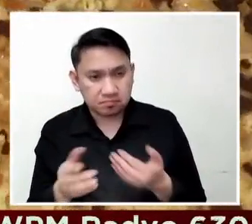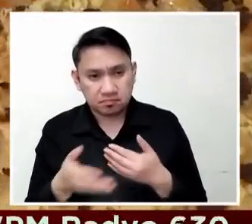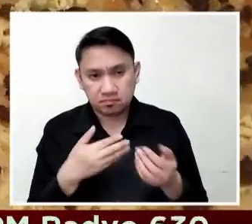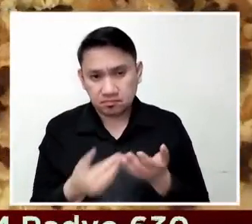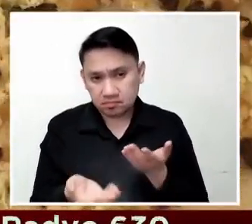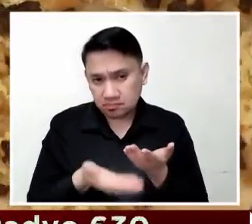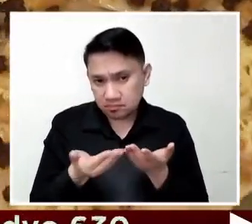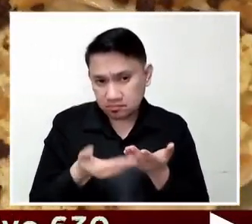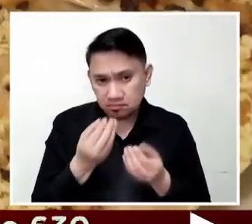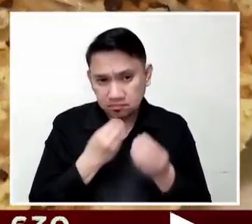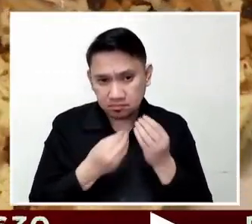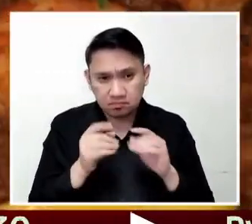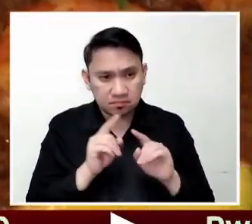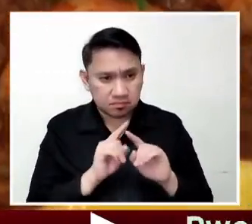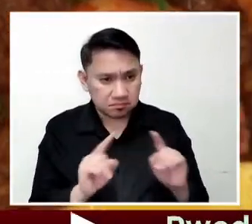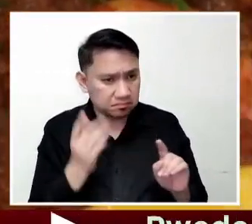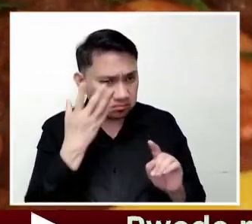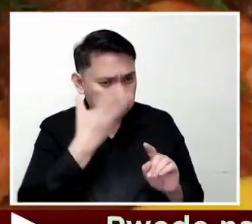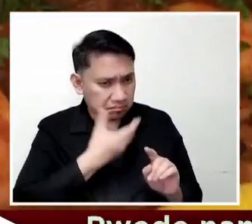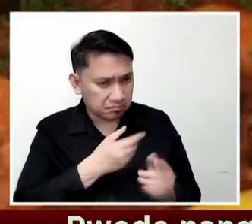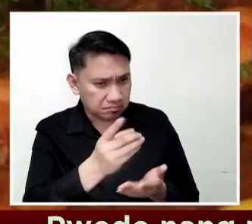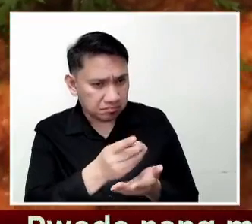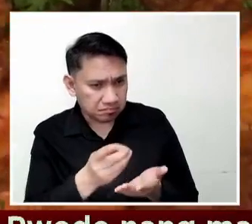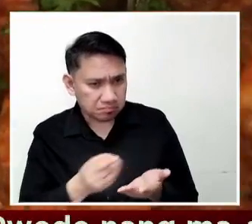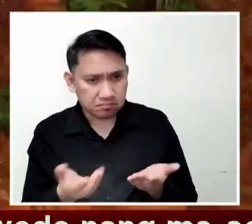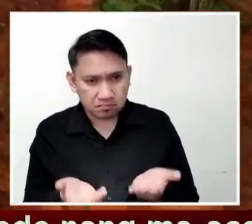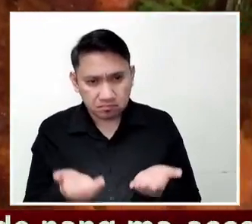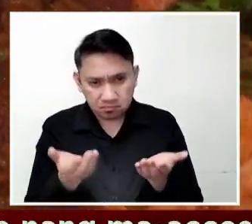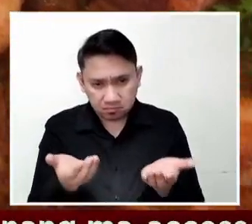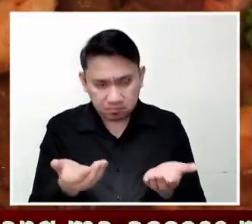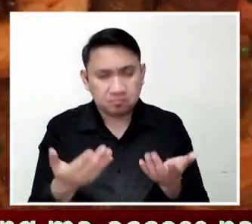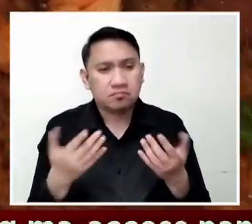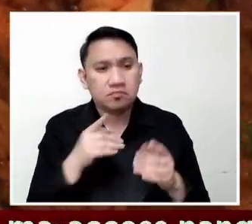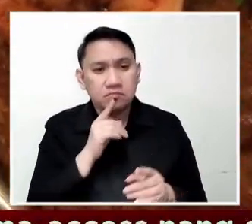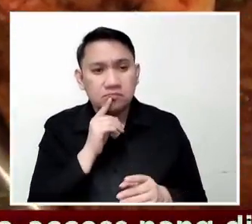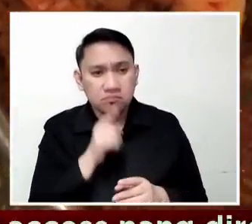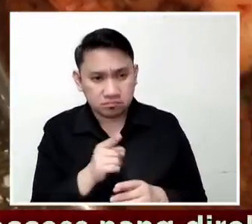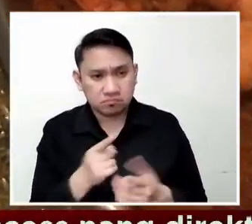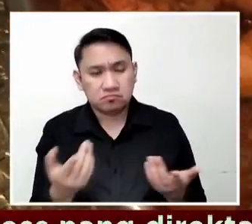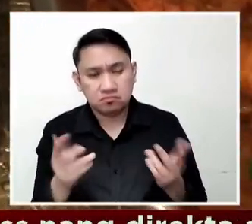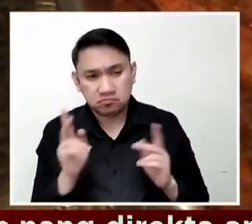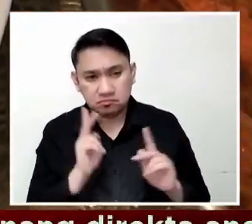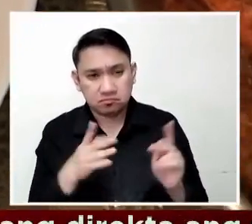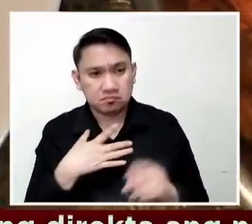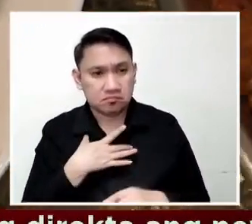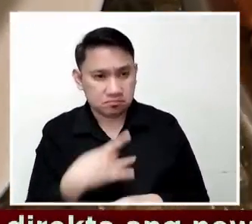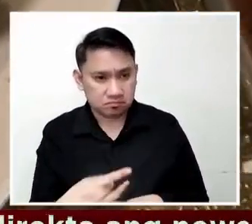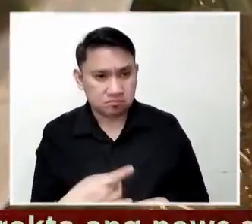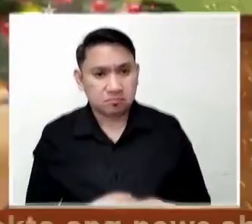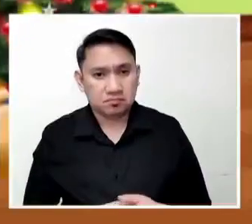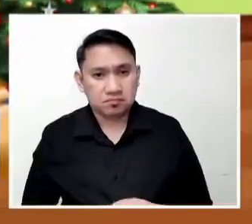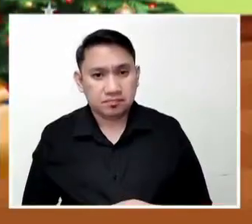basta maayos ang presentasyon, tiyak magiging blockbuster yan.